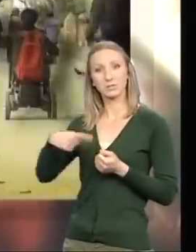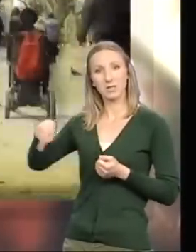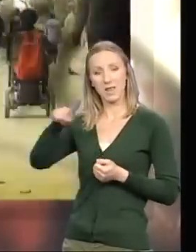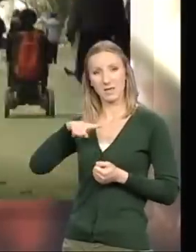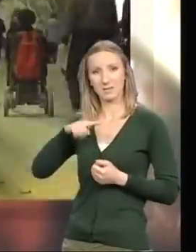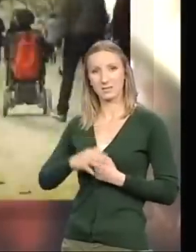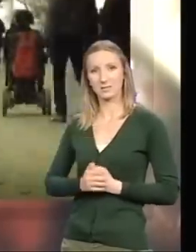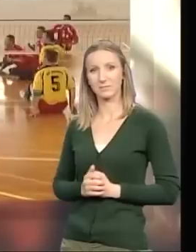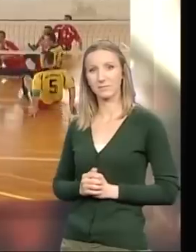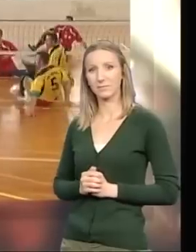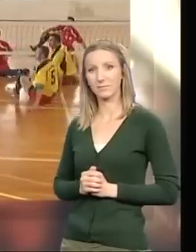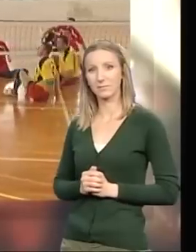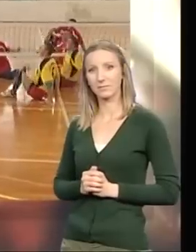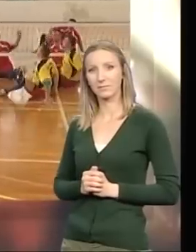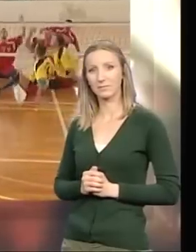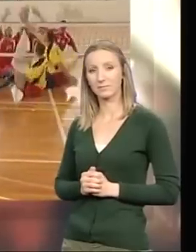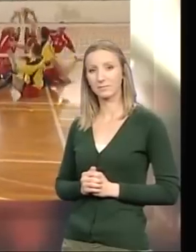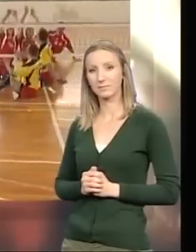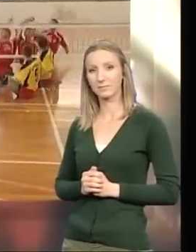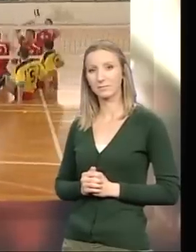Hvala vam.